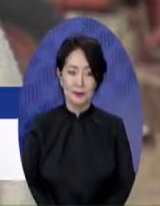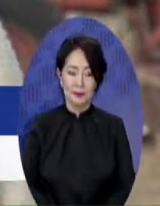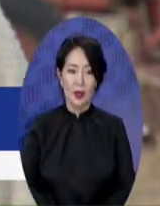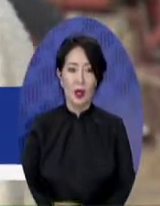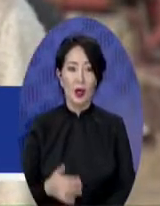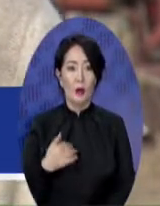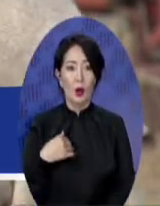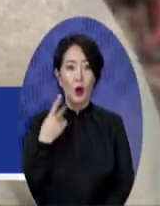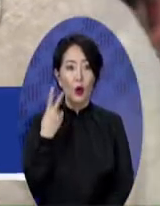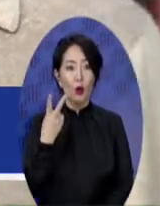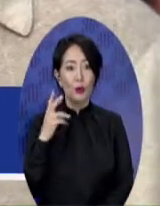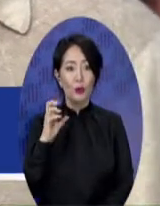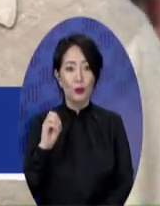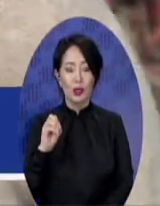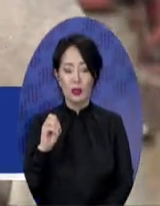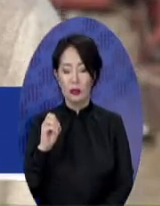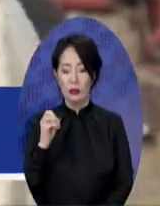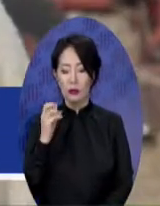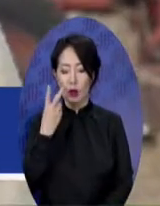2004 онд 25 тонн